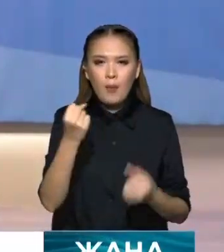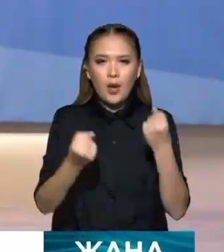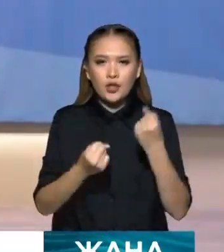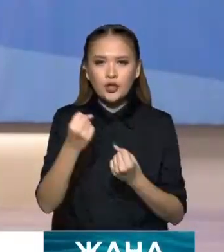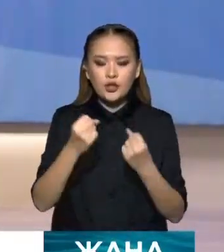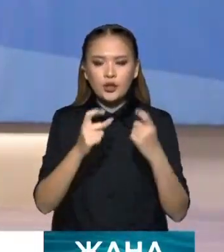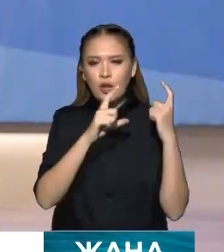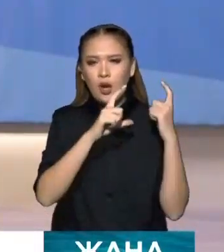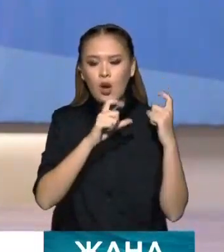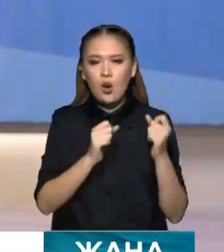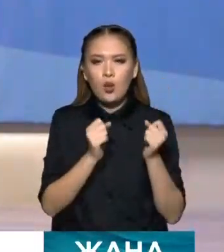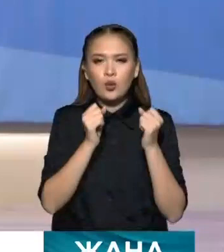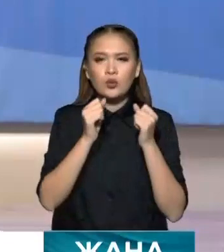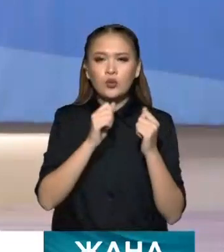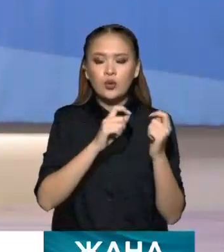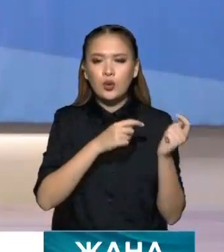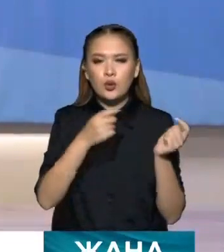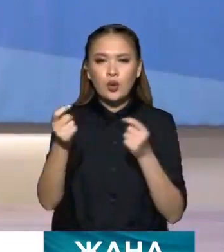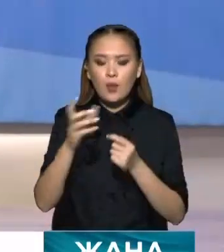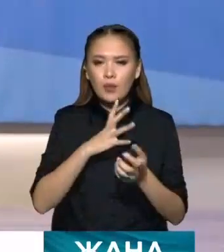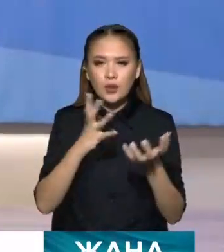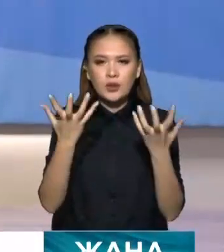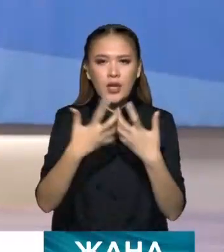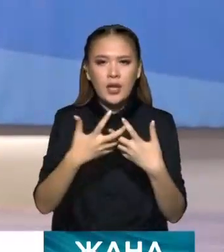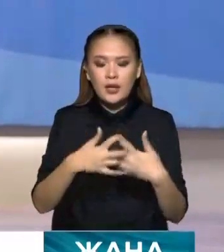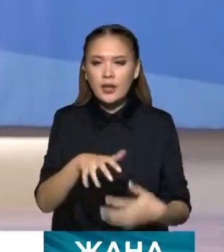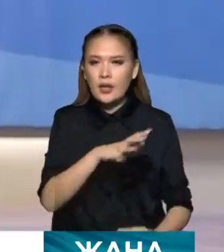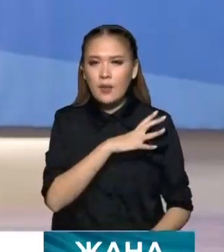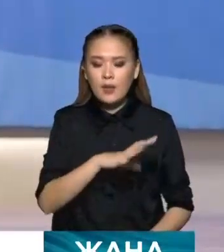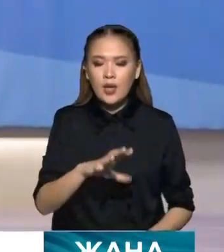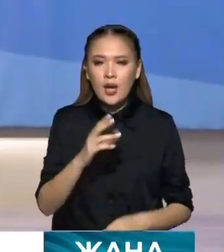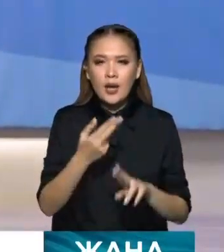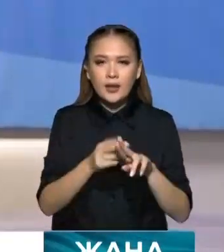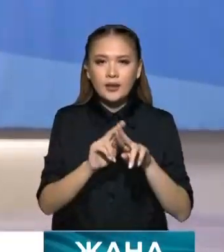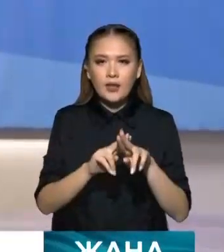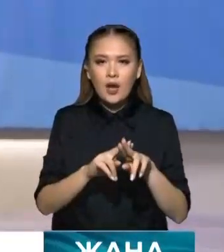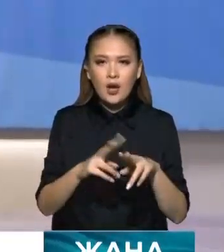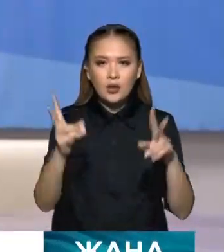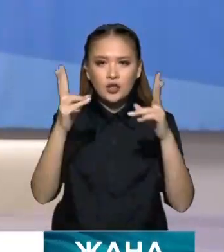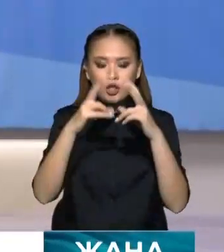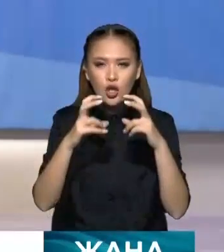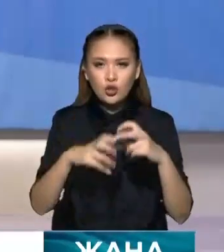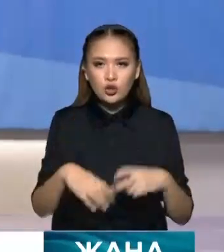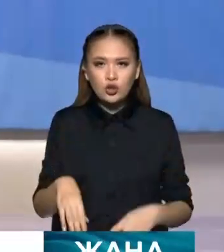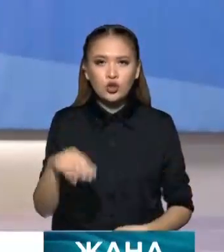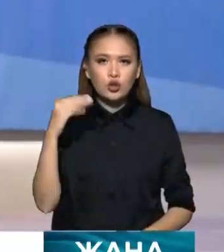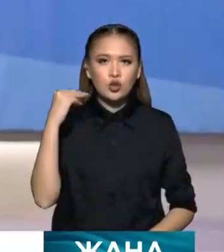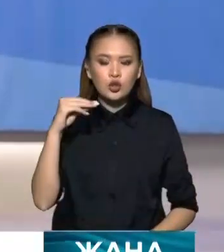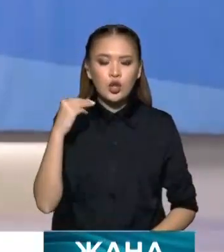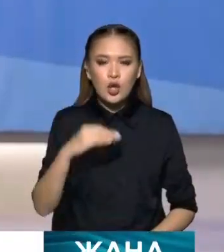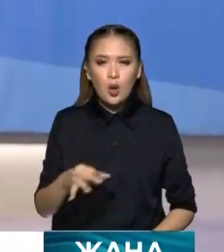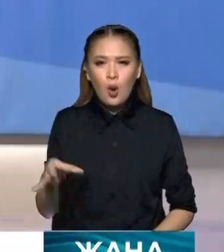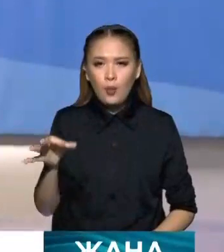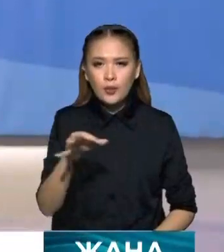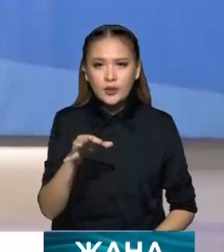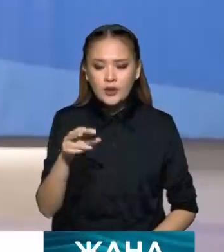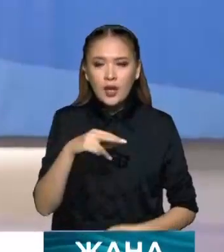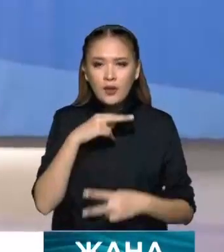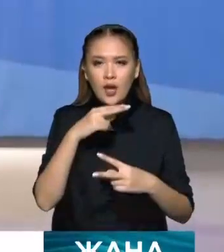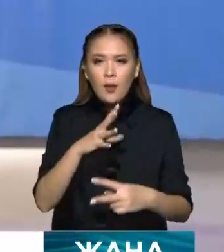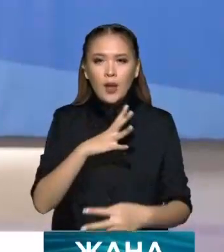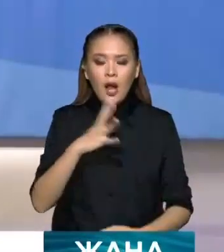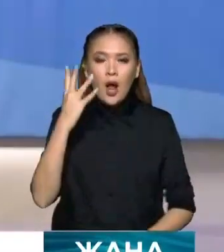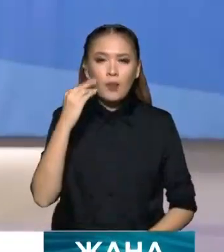шығарылған. Ол ешқай жерде есептелмеген. Сондай фактілерді біз сонымен қатар Түркістан облысында байқадық,